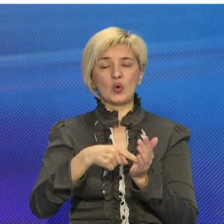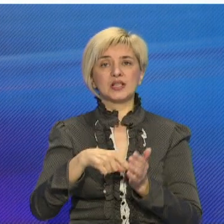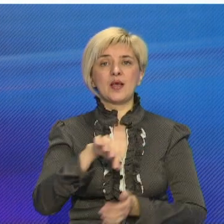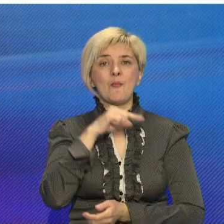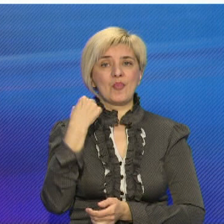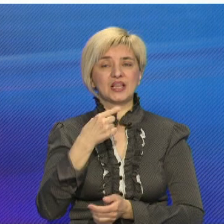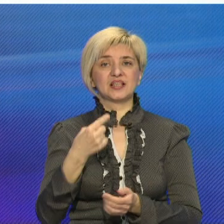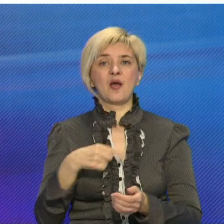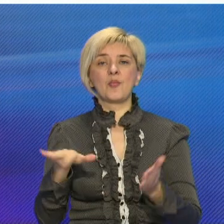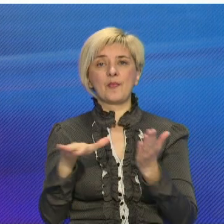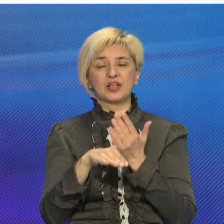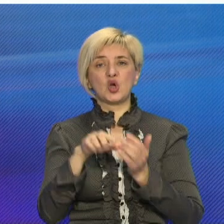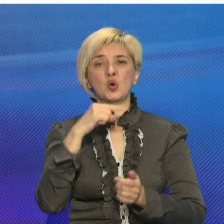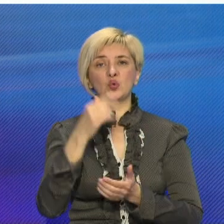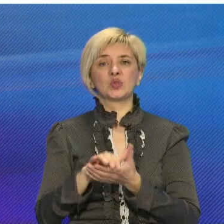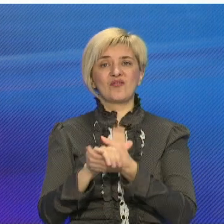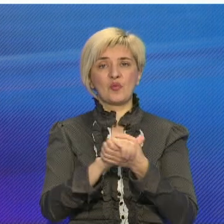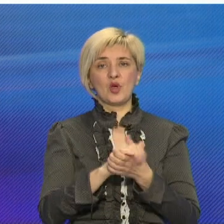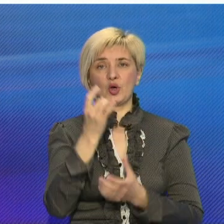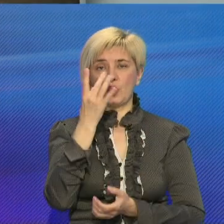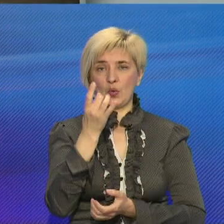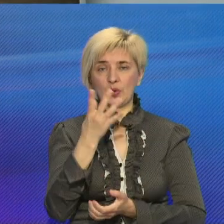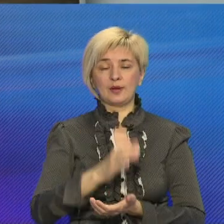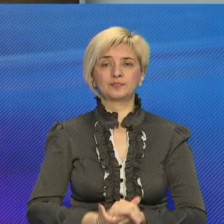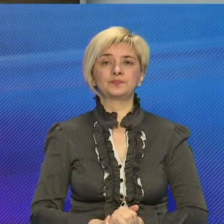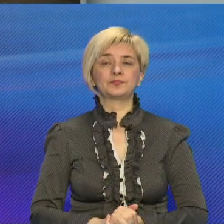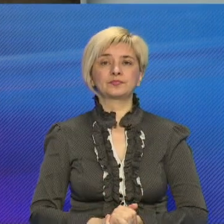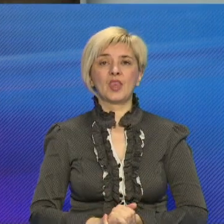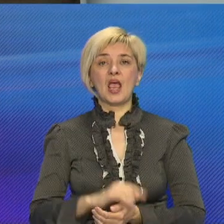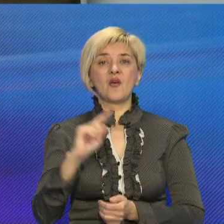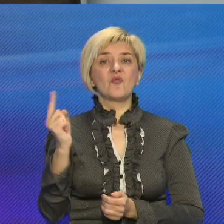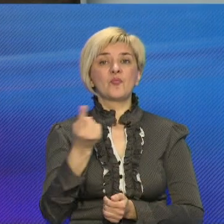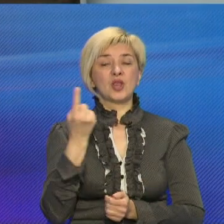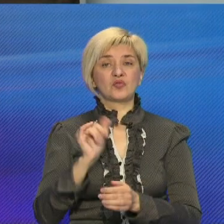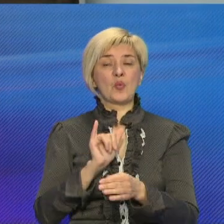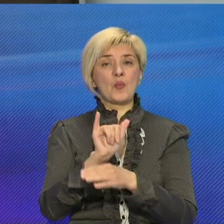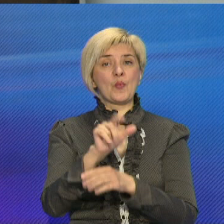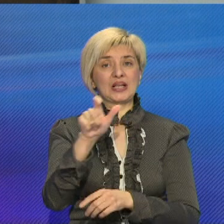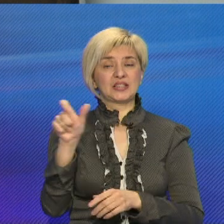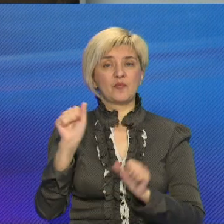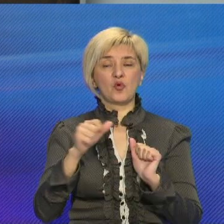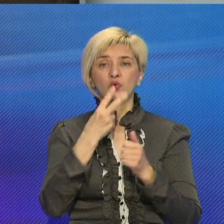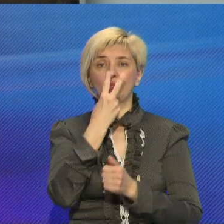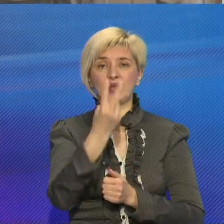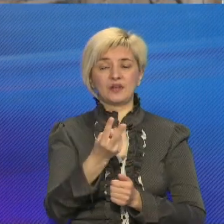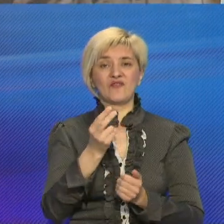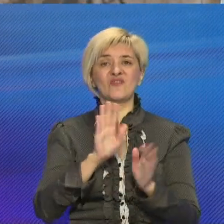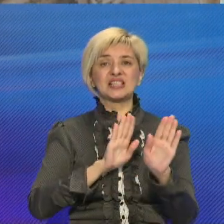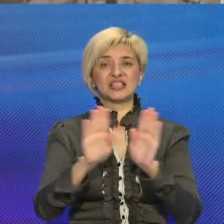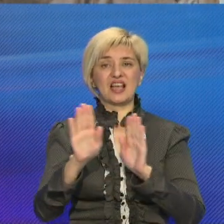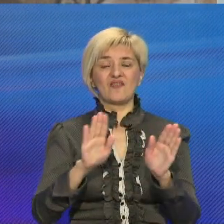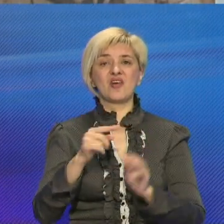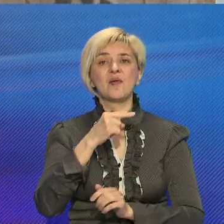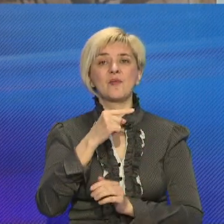При посредничестве русского общества города Гродно. Найперш наведвальники могуть познайомиться з виставой, присвеченой